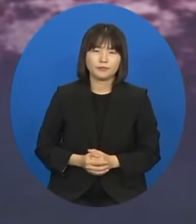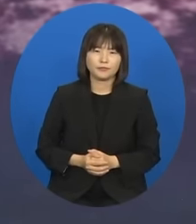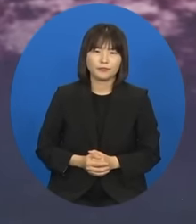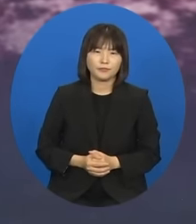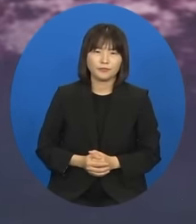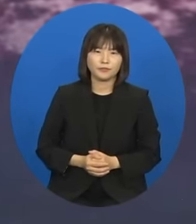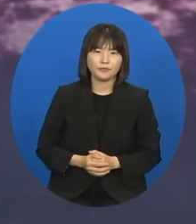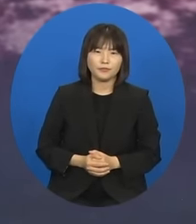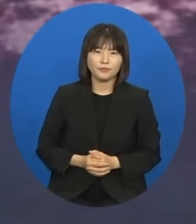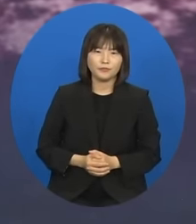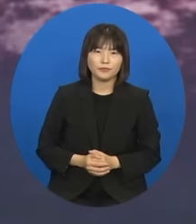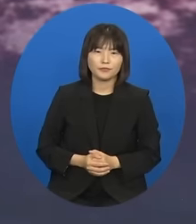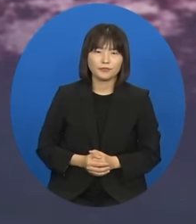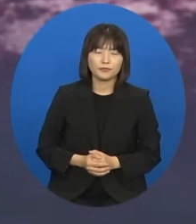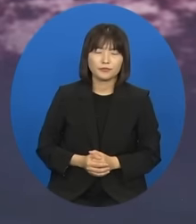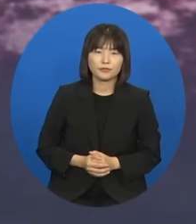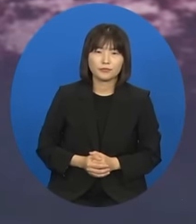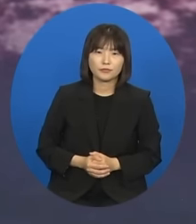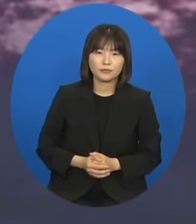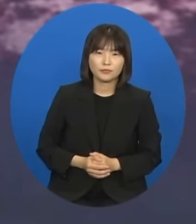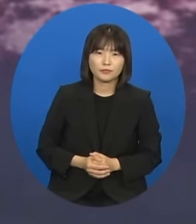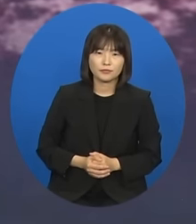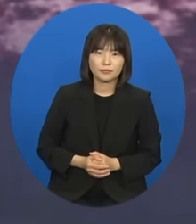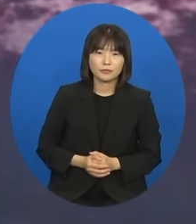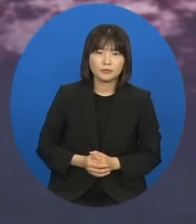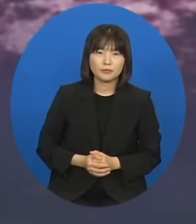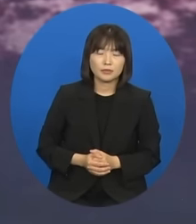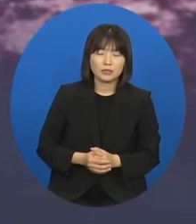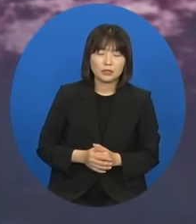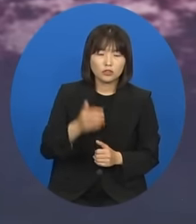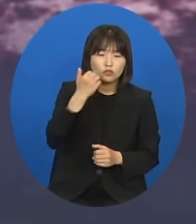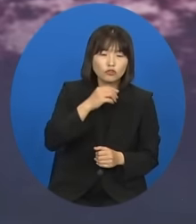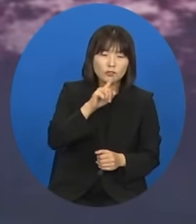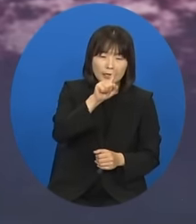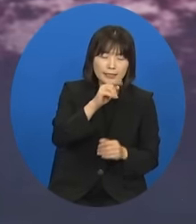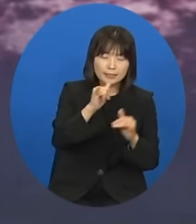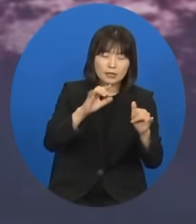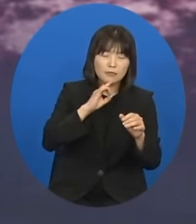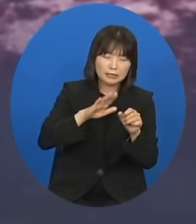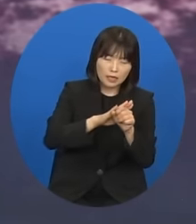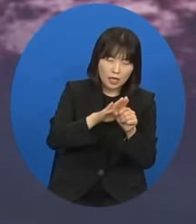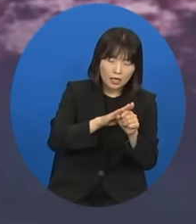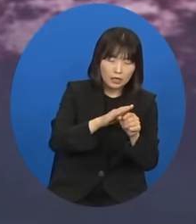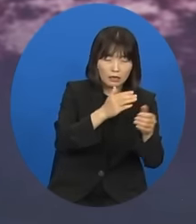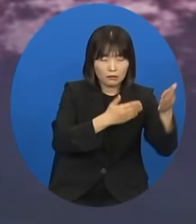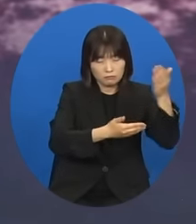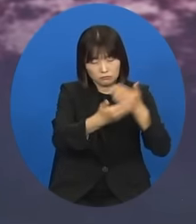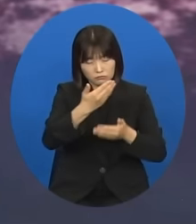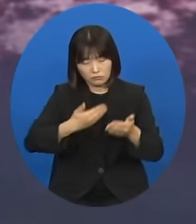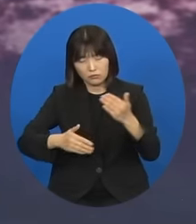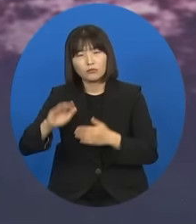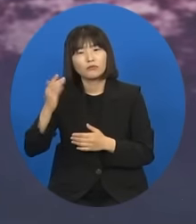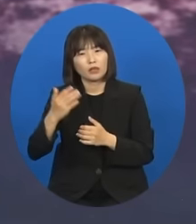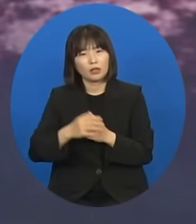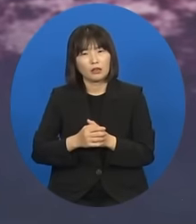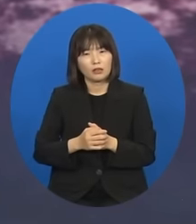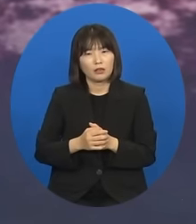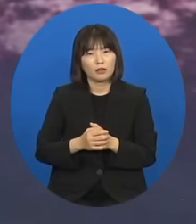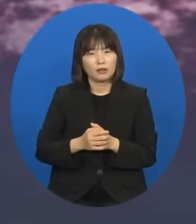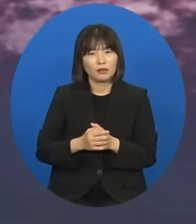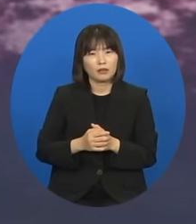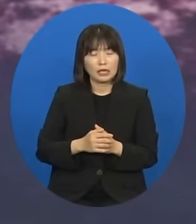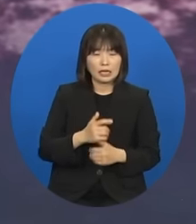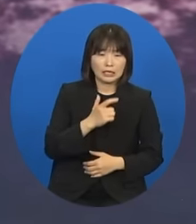이게 지금 해가 계속 흘러가요 계속 나중에 야은 또 요을 편합니다 자기가 그렇게